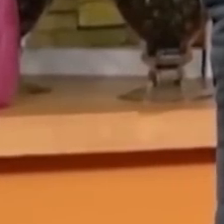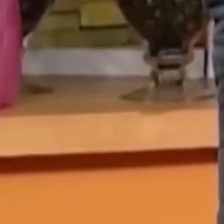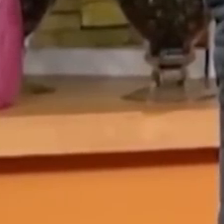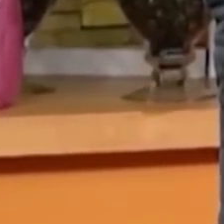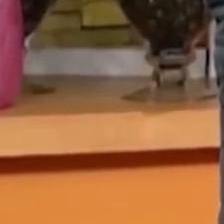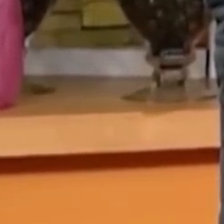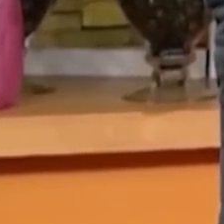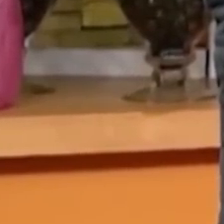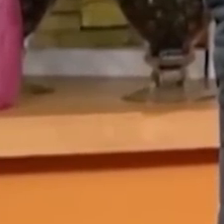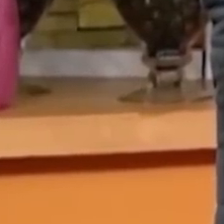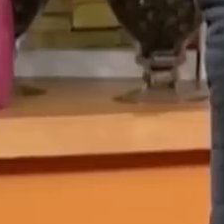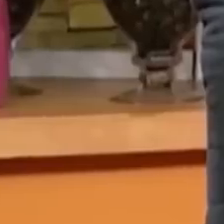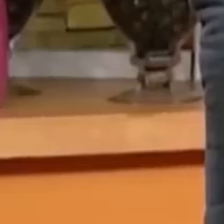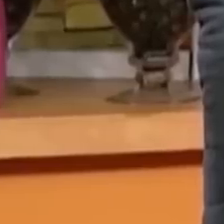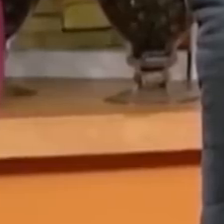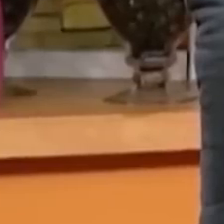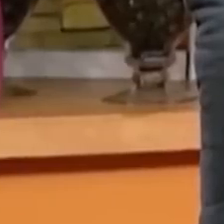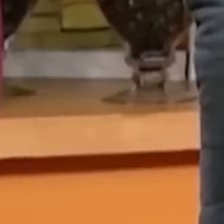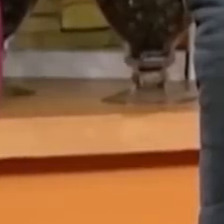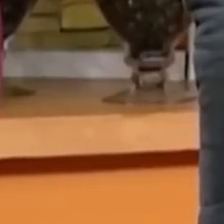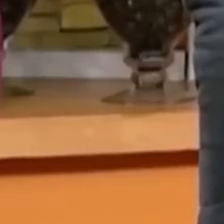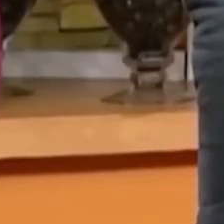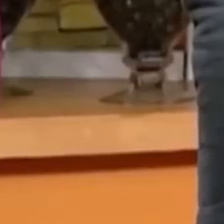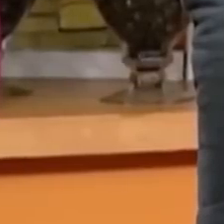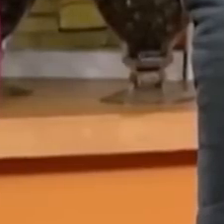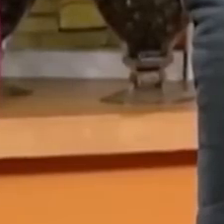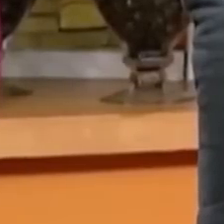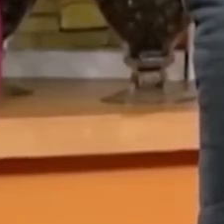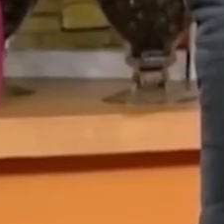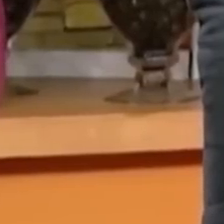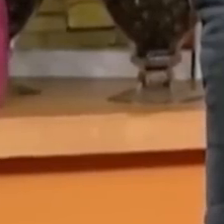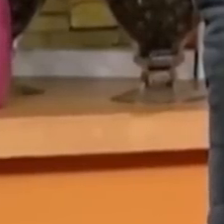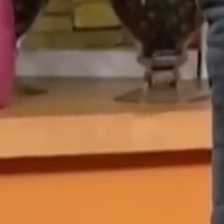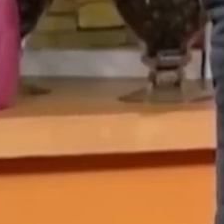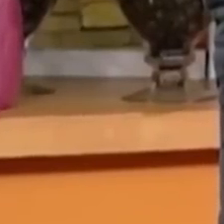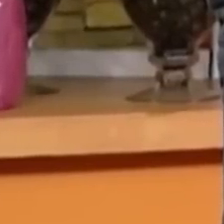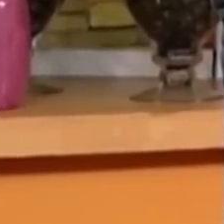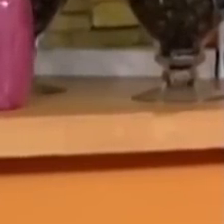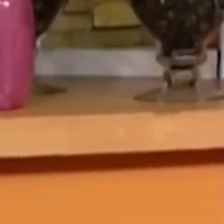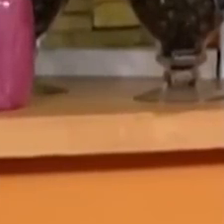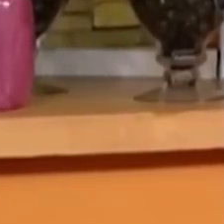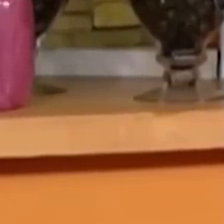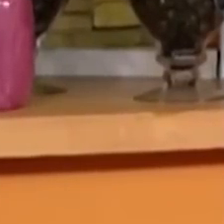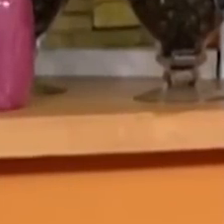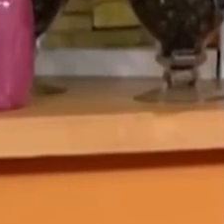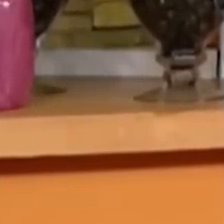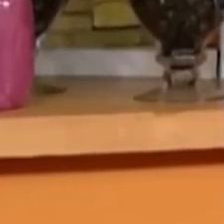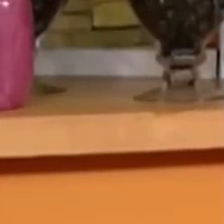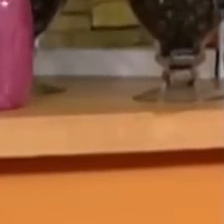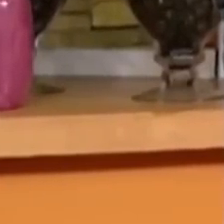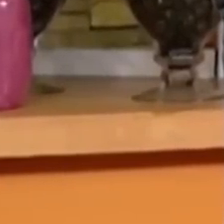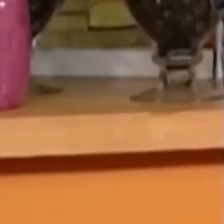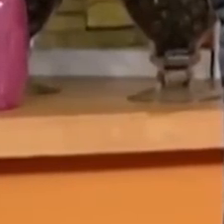youtube.com/GMA News. I-click lang ang subscribe button. At sa mga kapuso abroad, maaari kaming masubaybayan